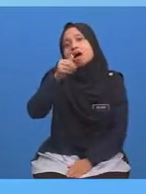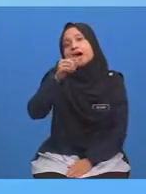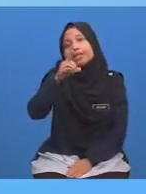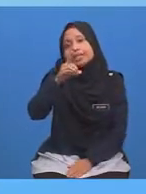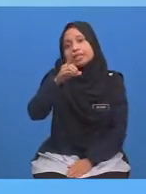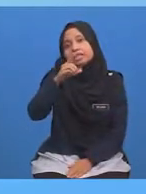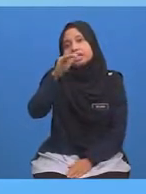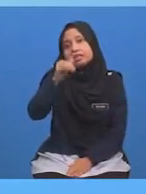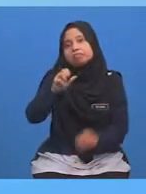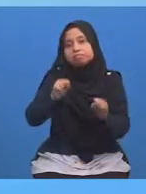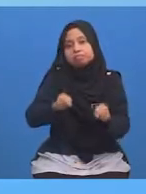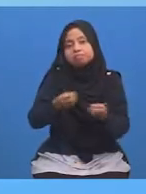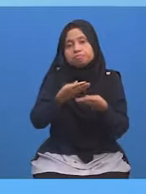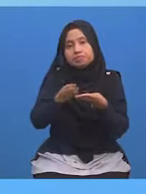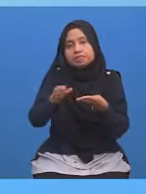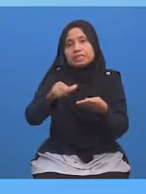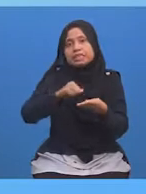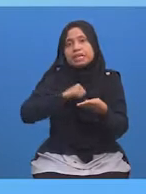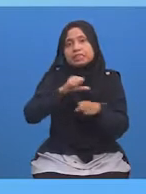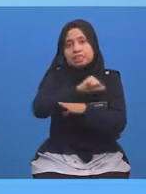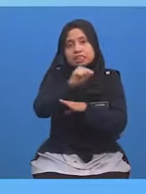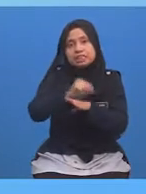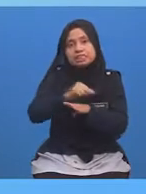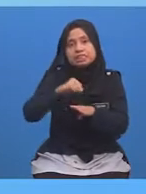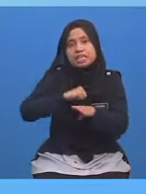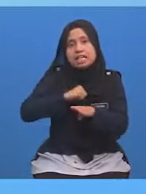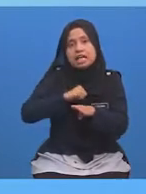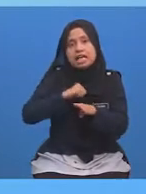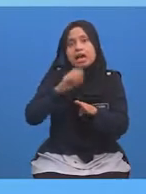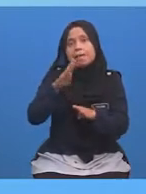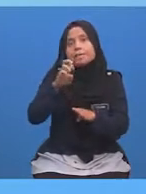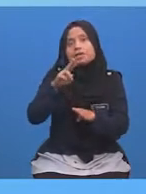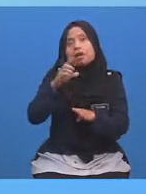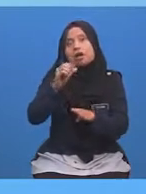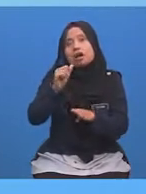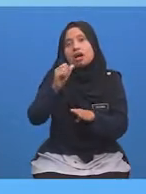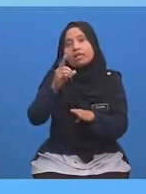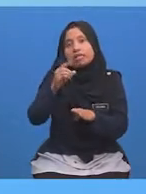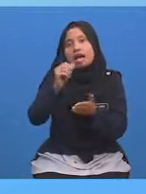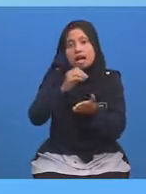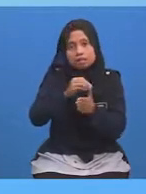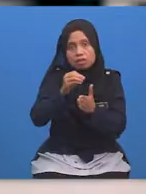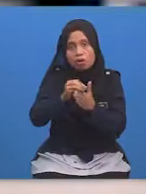kepada syarikat sendirian berhad dan syarikat awam berhad.